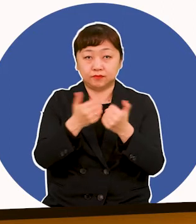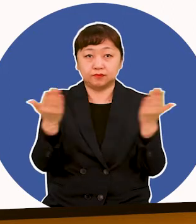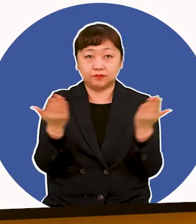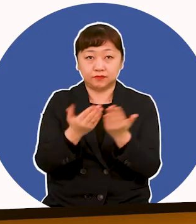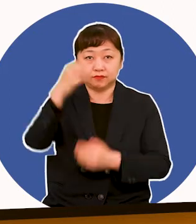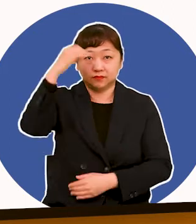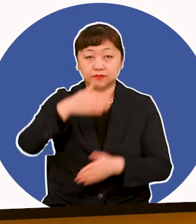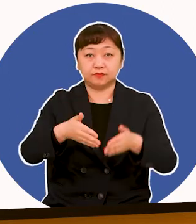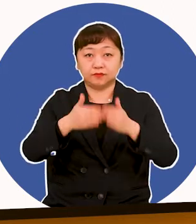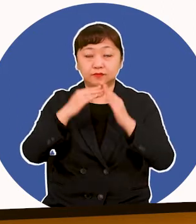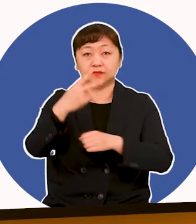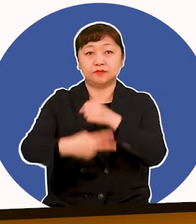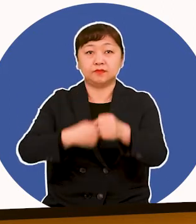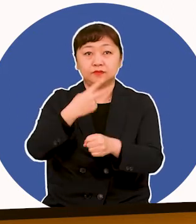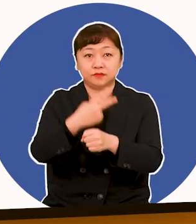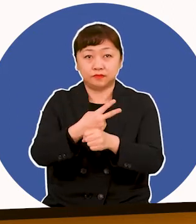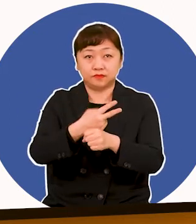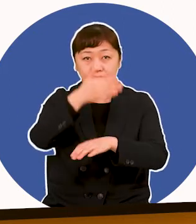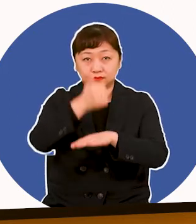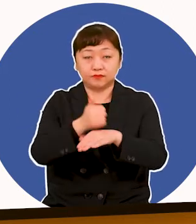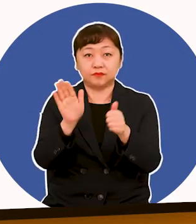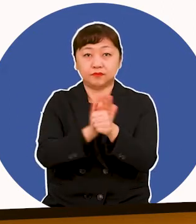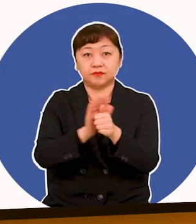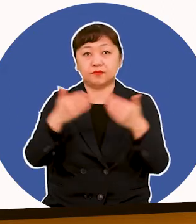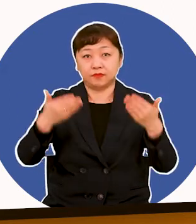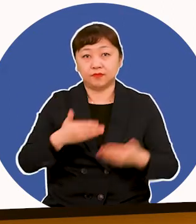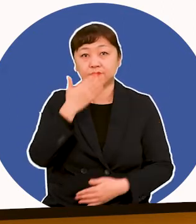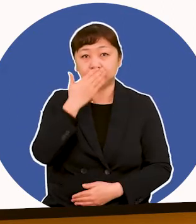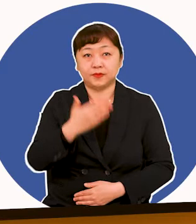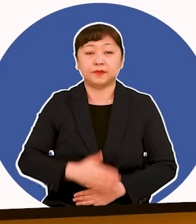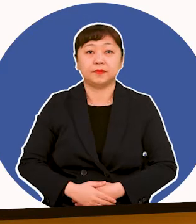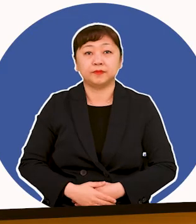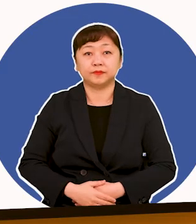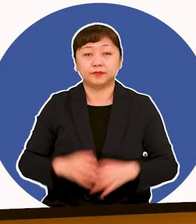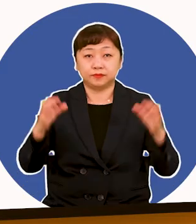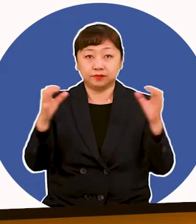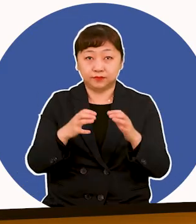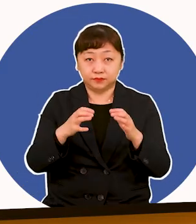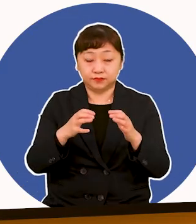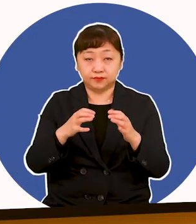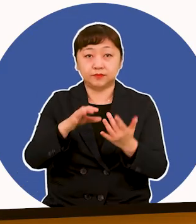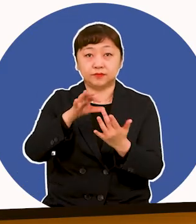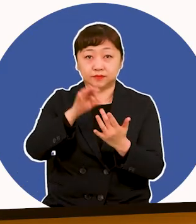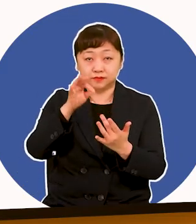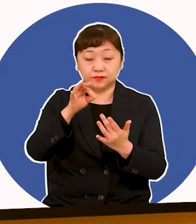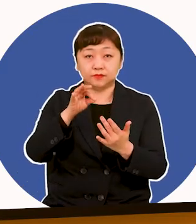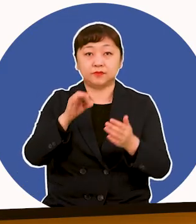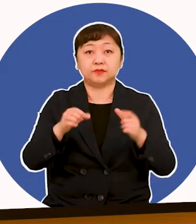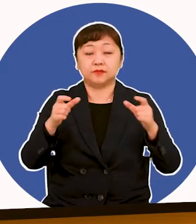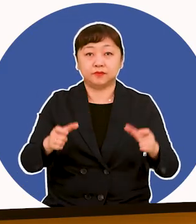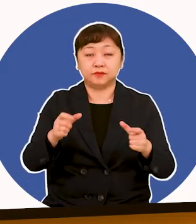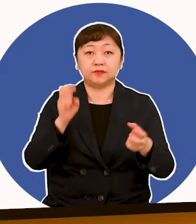맞춤형 조명설치 와 2년간 사후관리 서비스도 받을 수 있습니다 모집대상은 관내 소